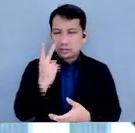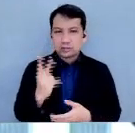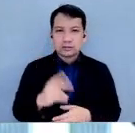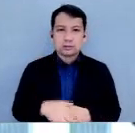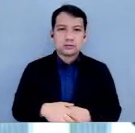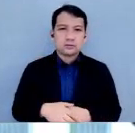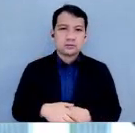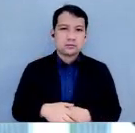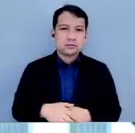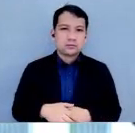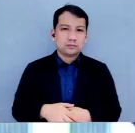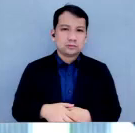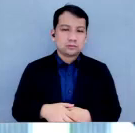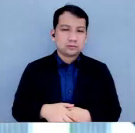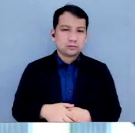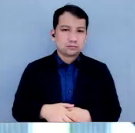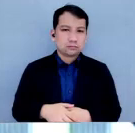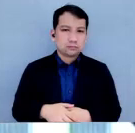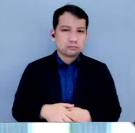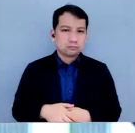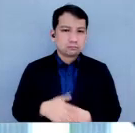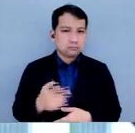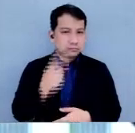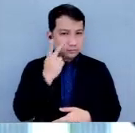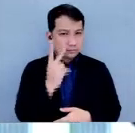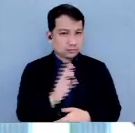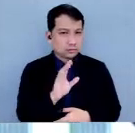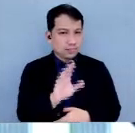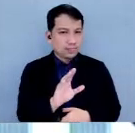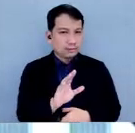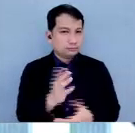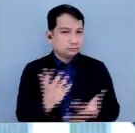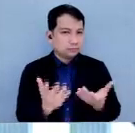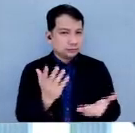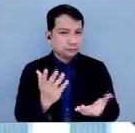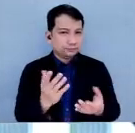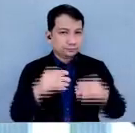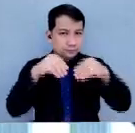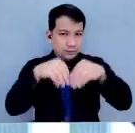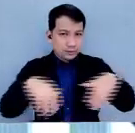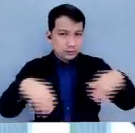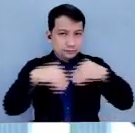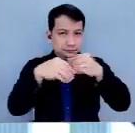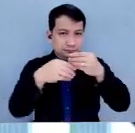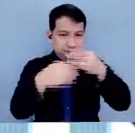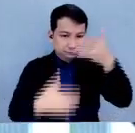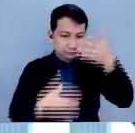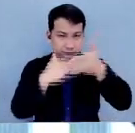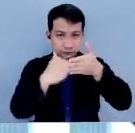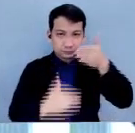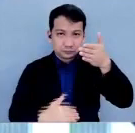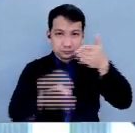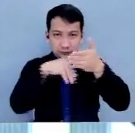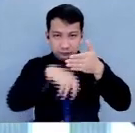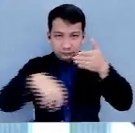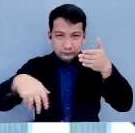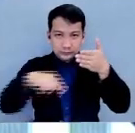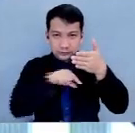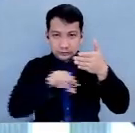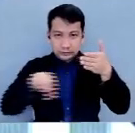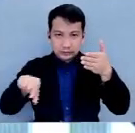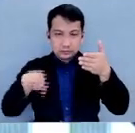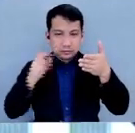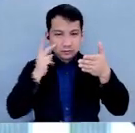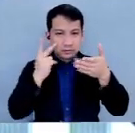Wala naman ako nakitang maybe yung sa baba. Pero